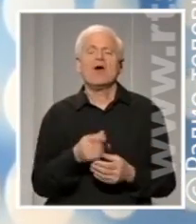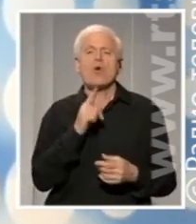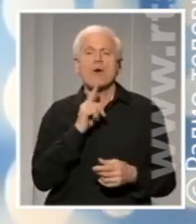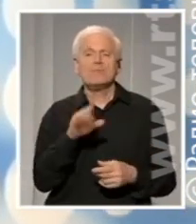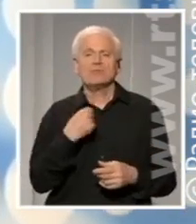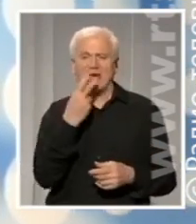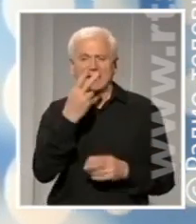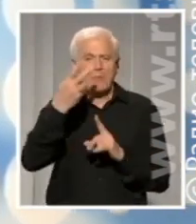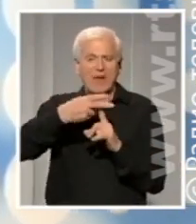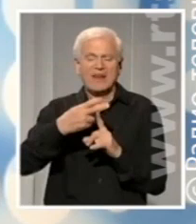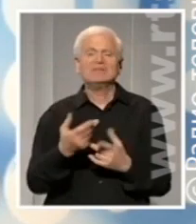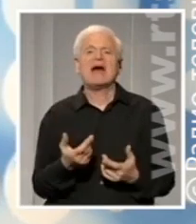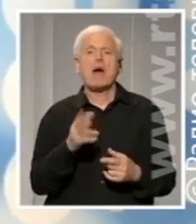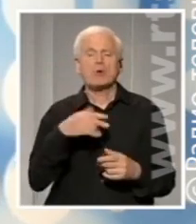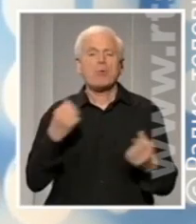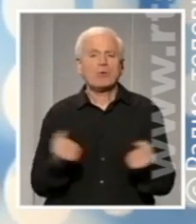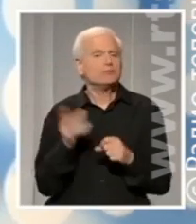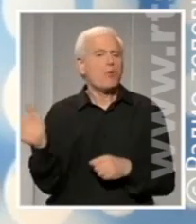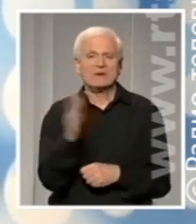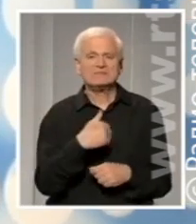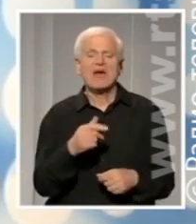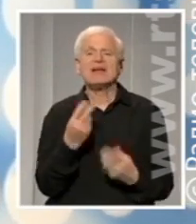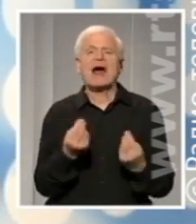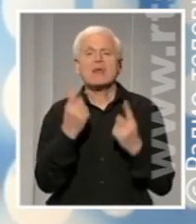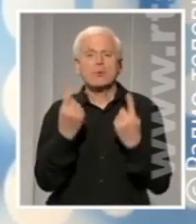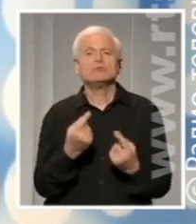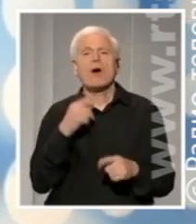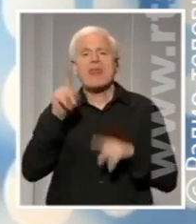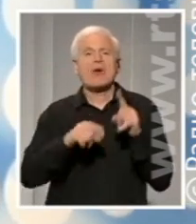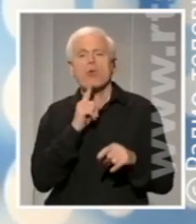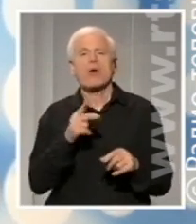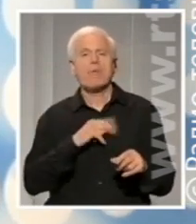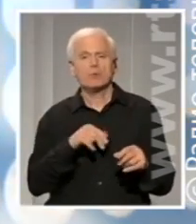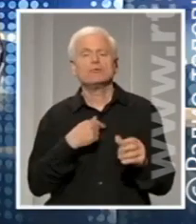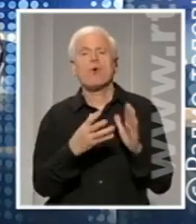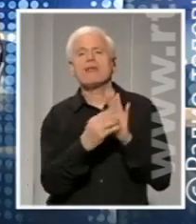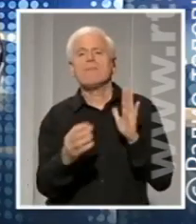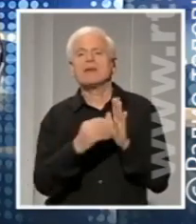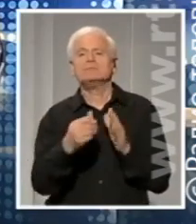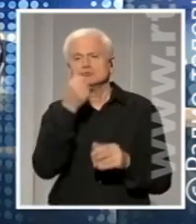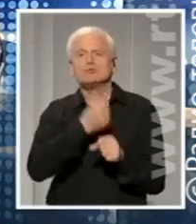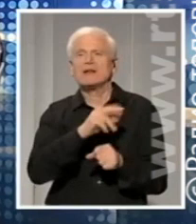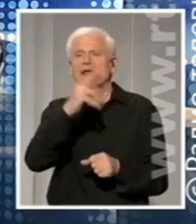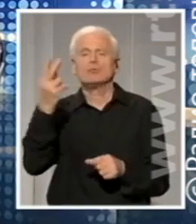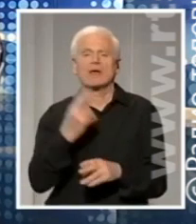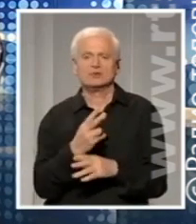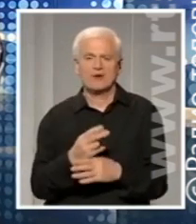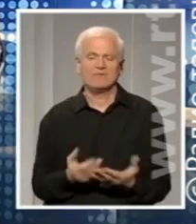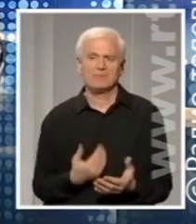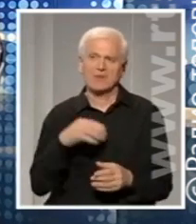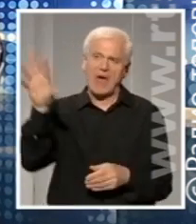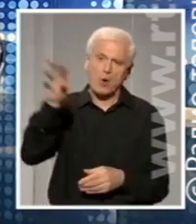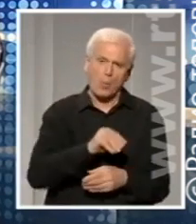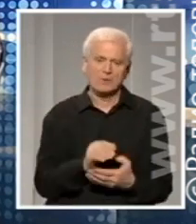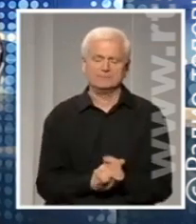da učestvujemo. A da li postoji neko od koga možemo da prepisujemo? Šta su radile druge države? Od